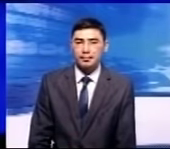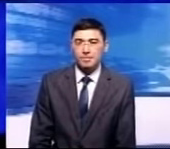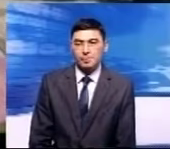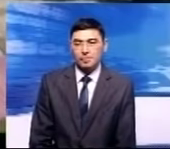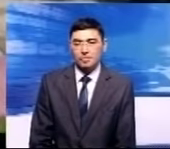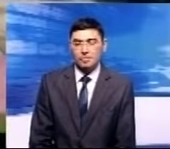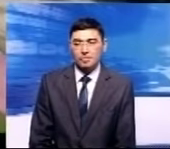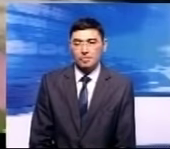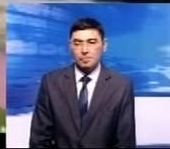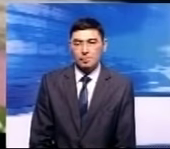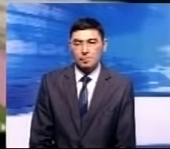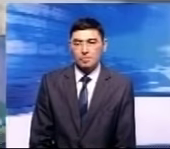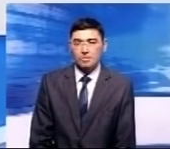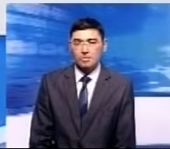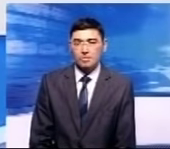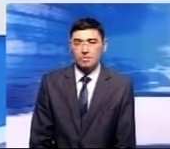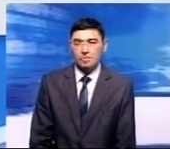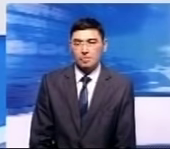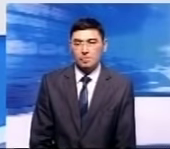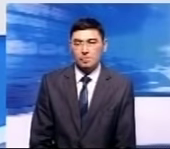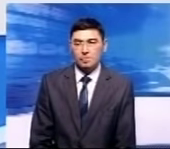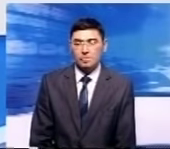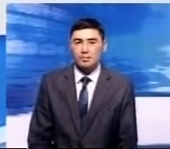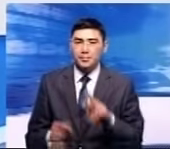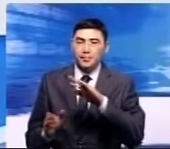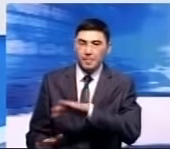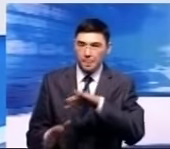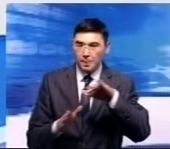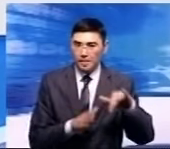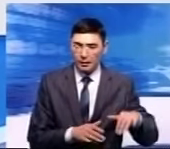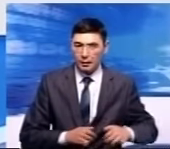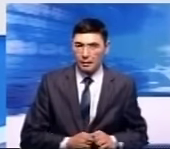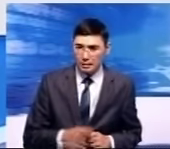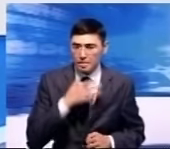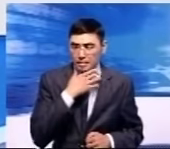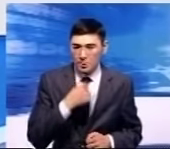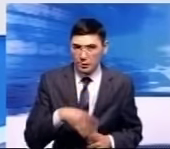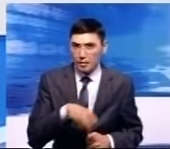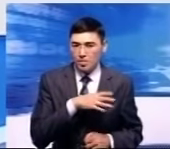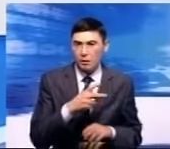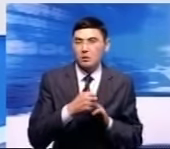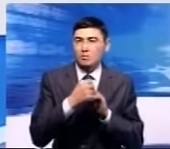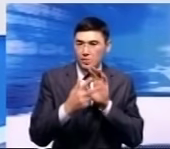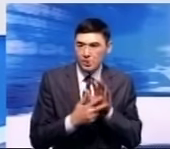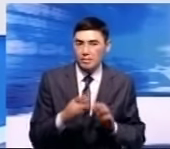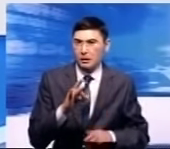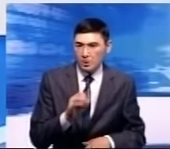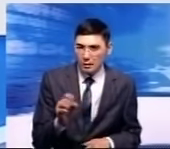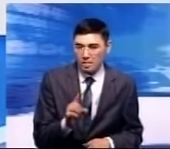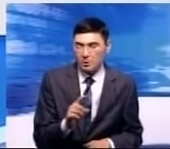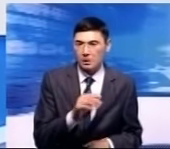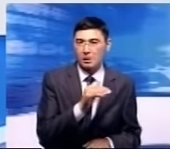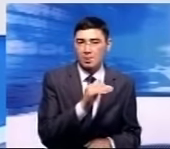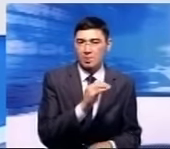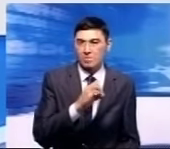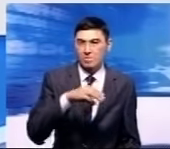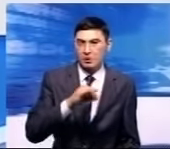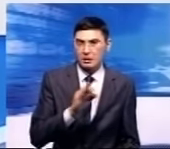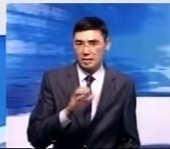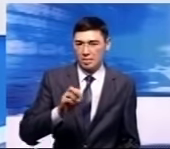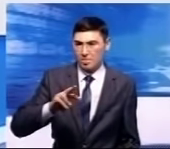Калелов, «Семей», Арнасы. К другим темам. В «Семей» прошел 18-й международный фестиваль-конкурс татарского